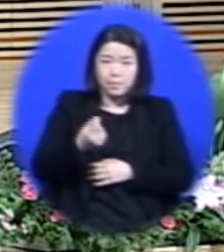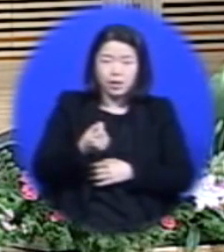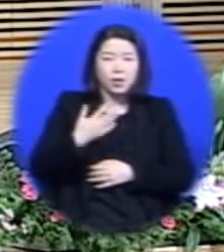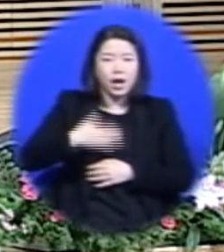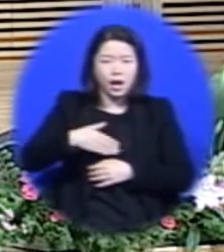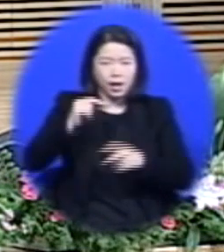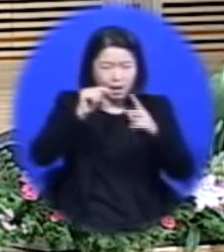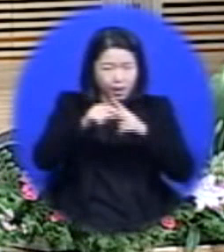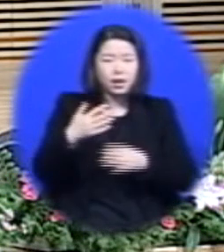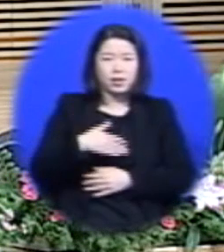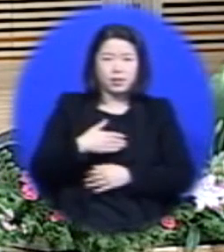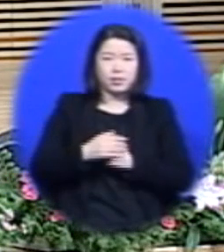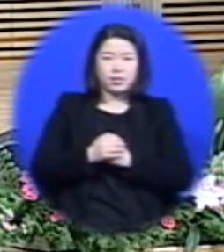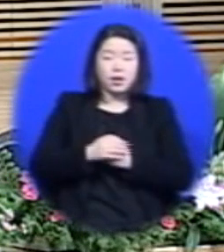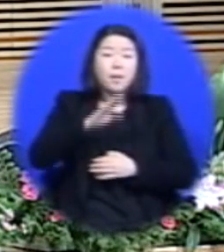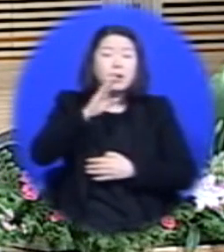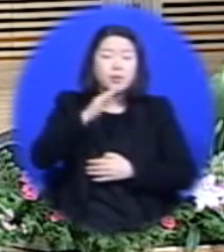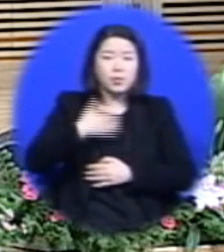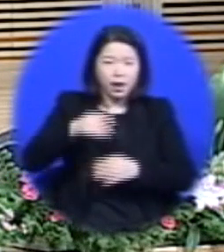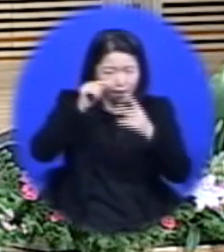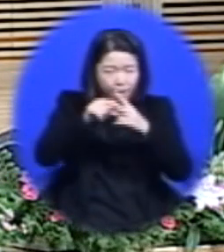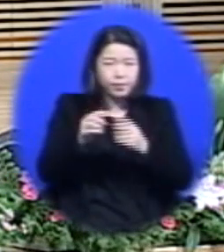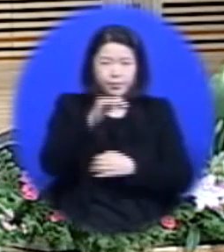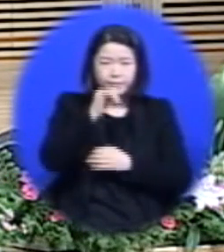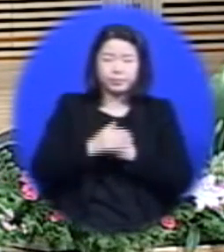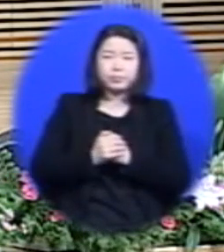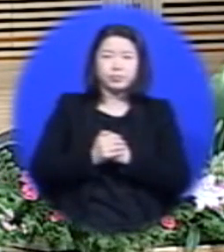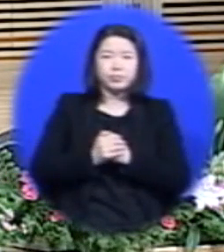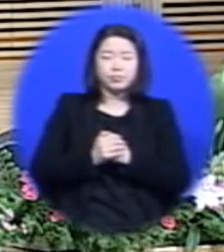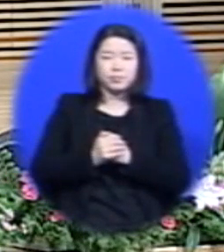차렸습니다 바로 알아 자리였습니다